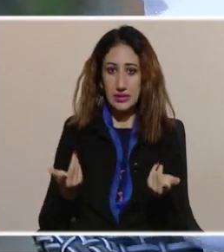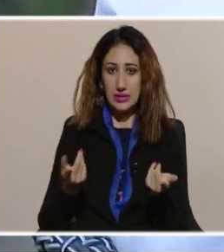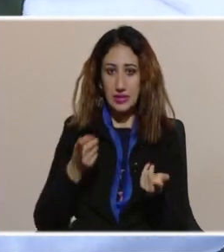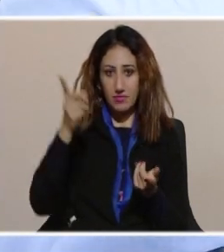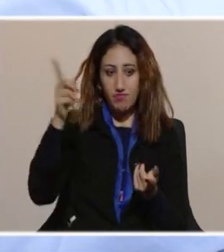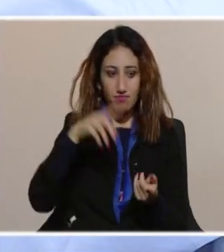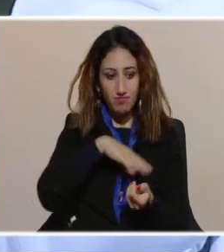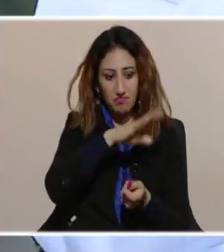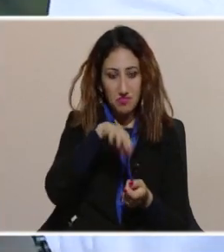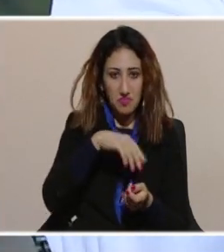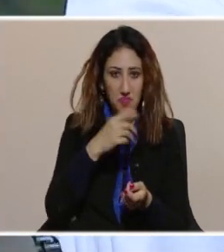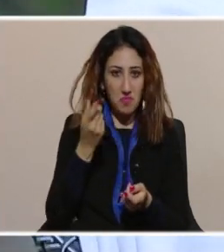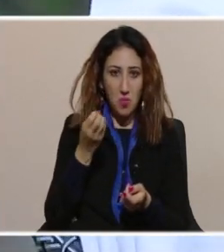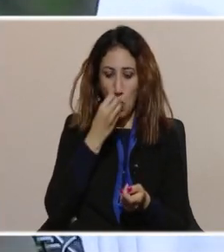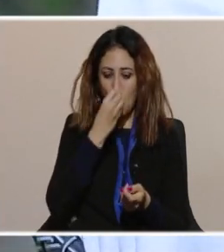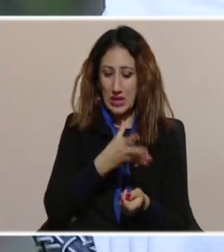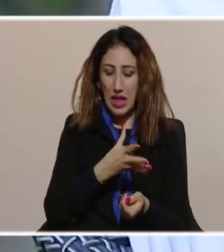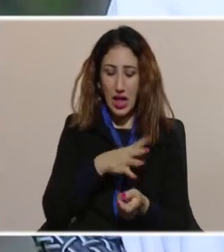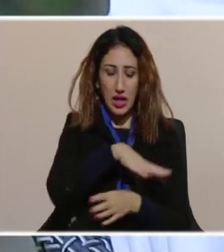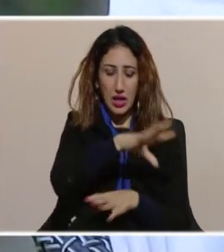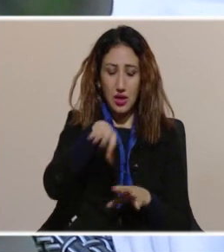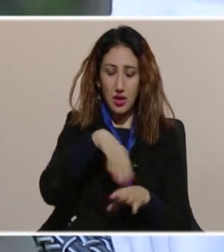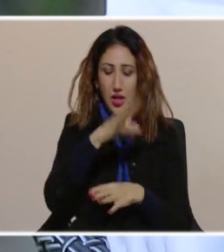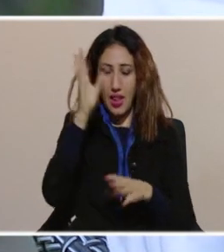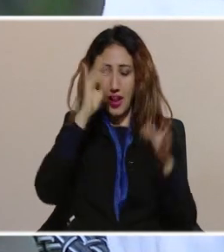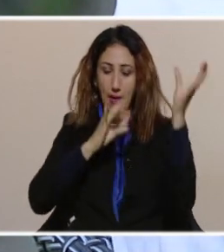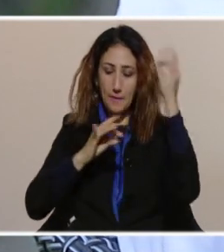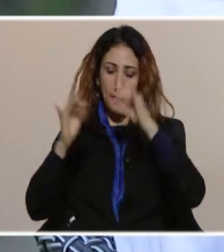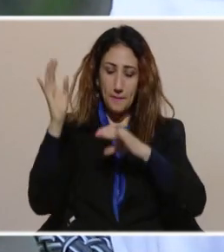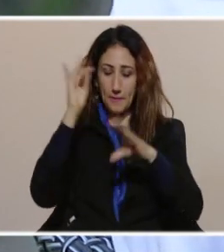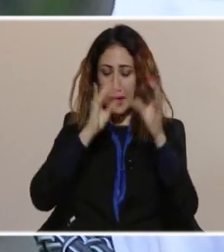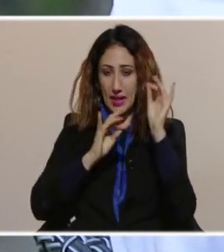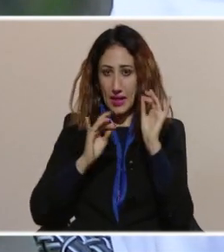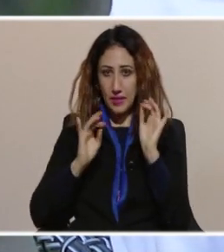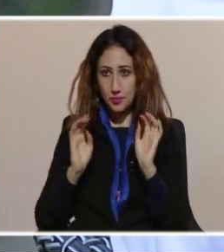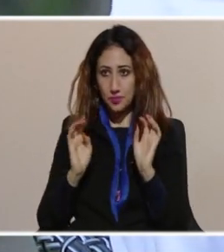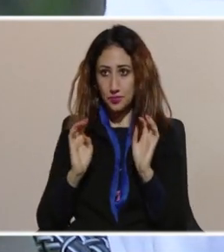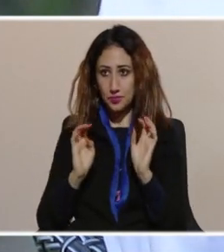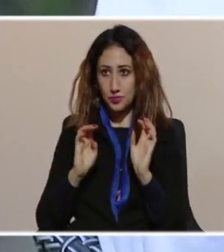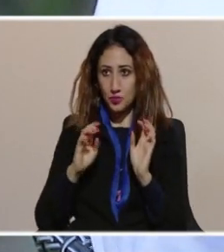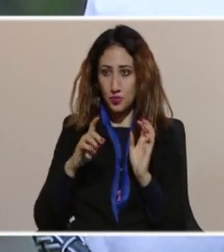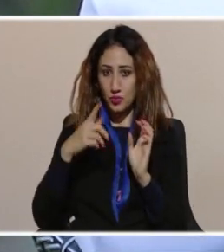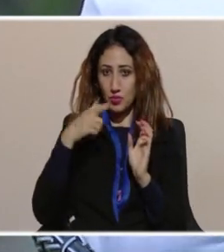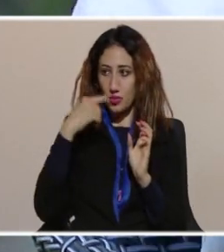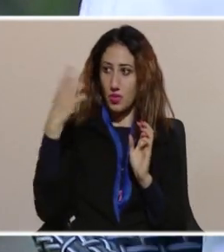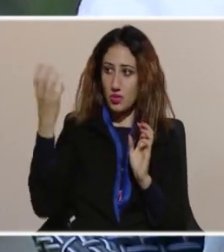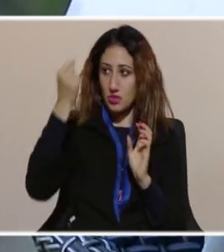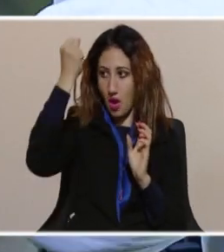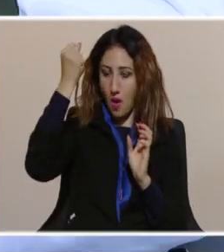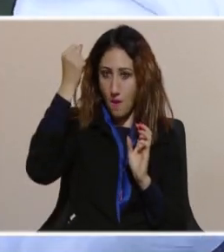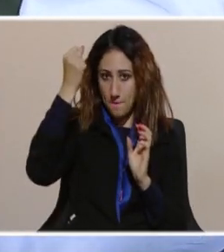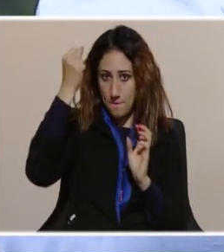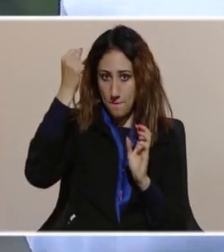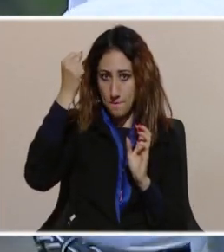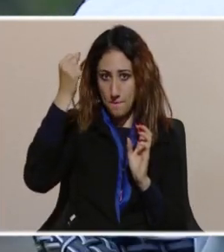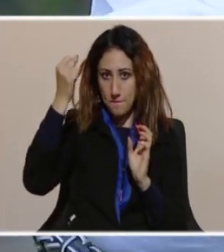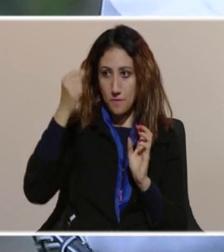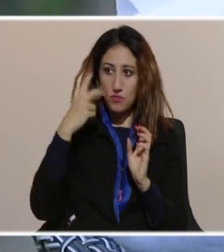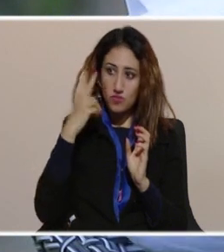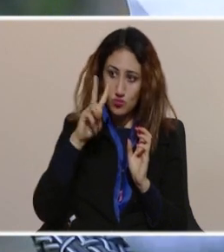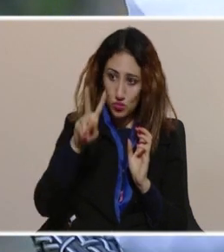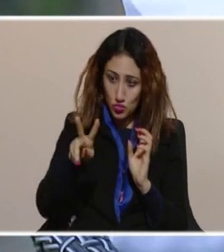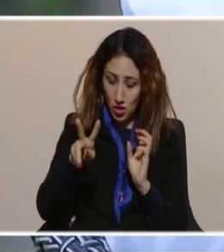نجست لي الكباريه؟ جمله خطيره، وفؤاد حامد صاحب الكباريه مقتنع بيها جدا،